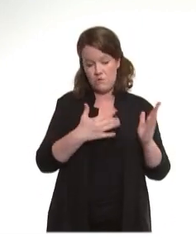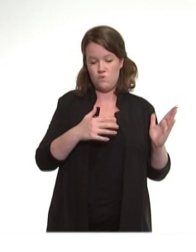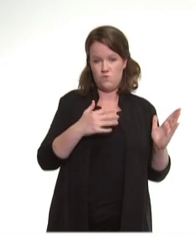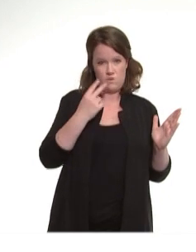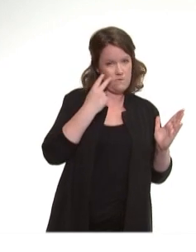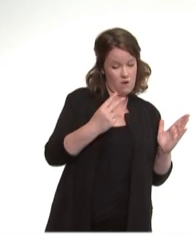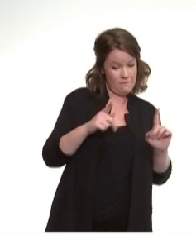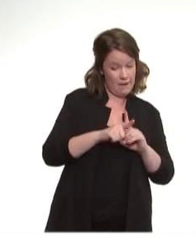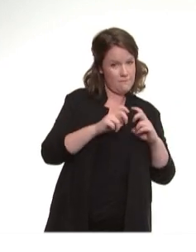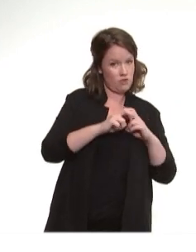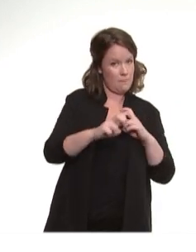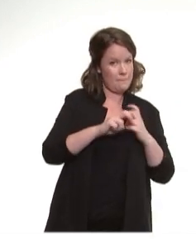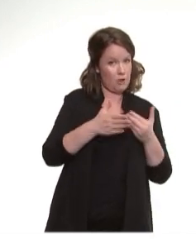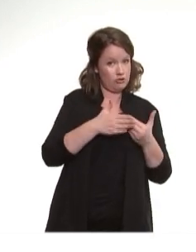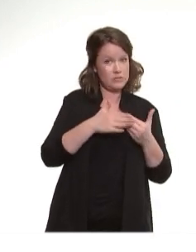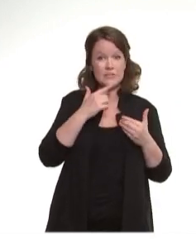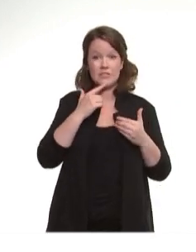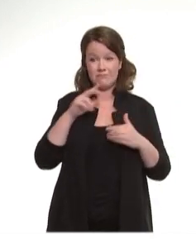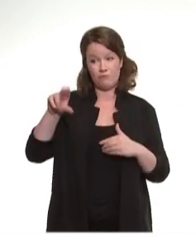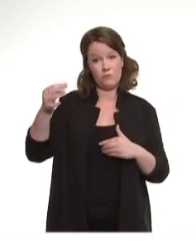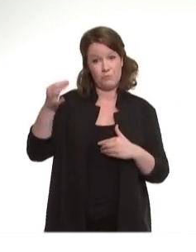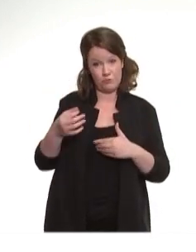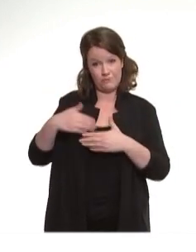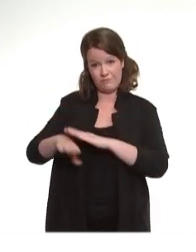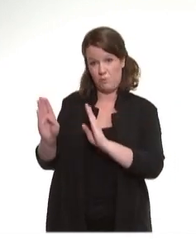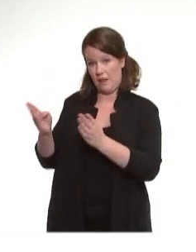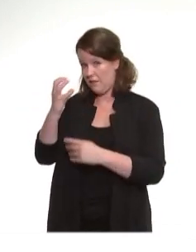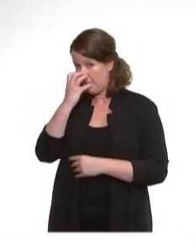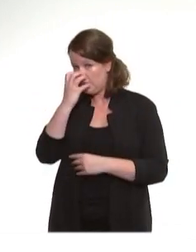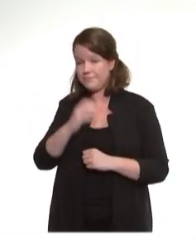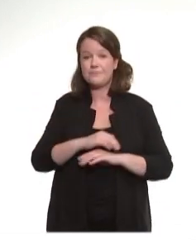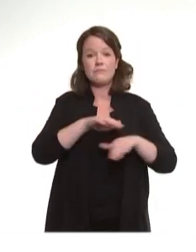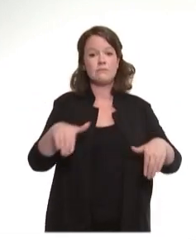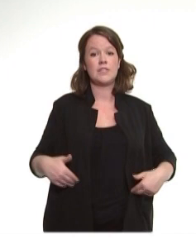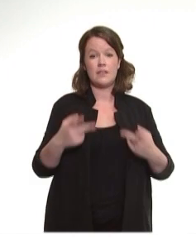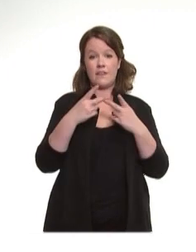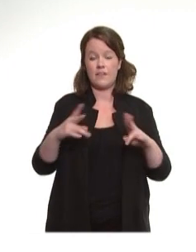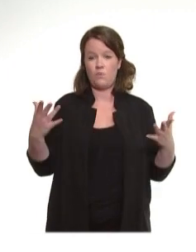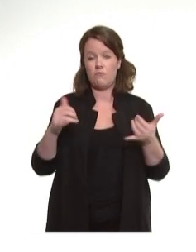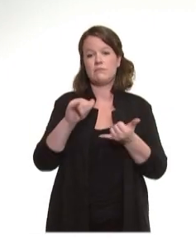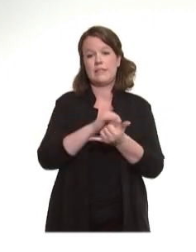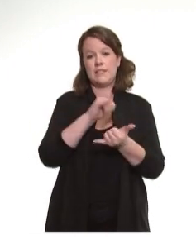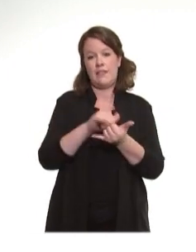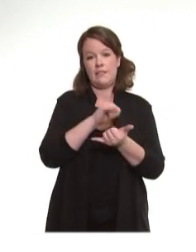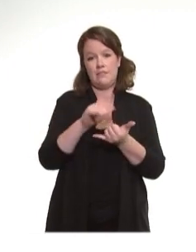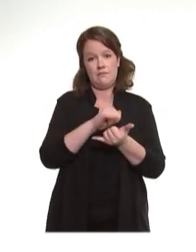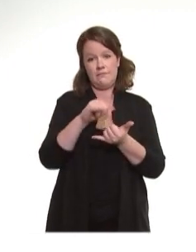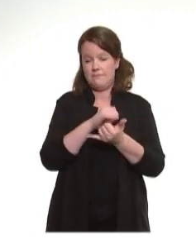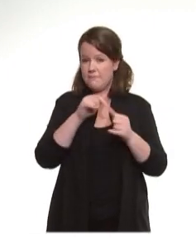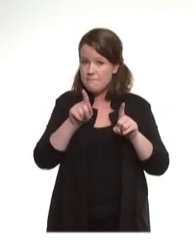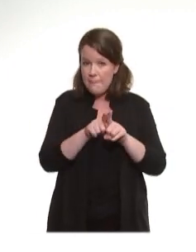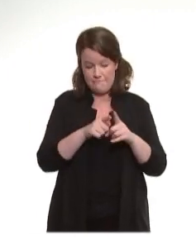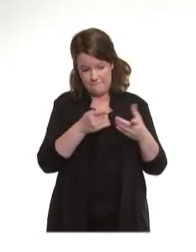donc la même qu'à grenoble c'est à dire supérieure à 30% et enfin saint-etienne qui présentent peu ou prou les mêmes caractéristiques